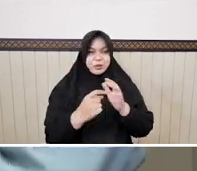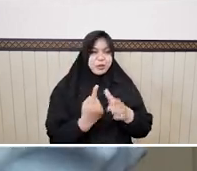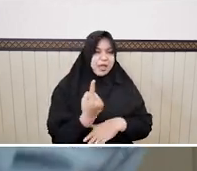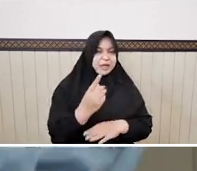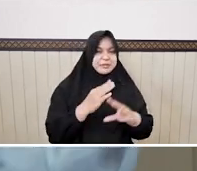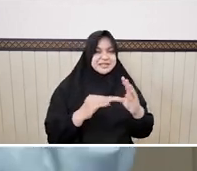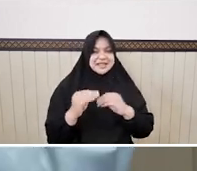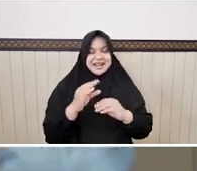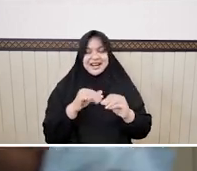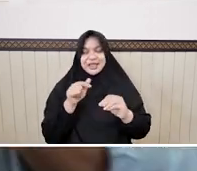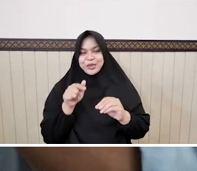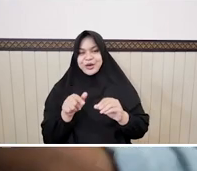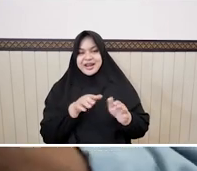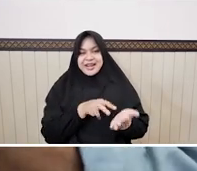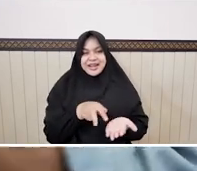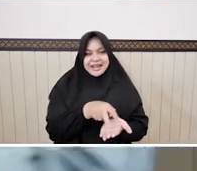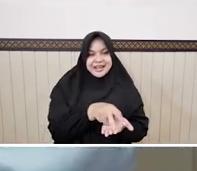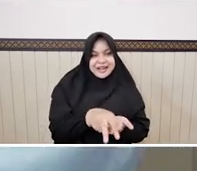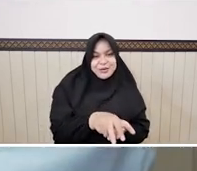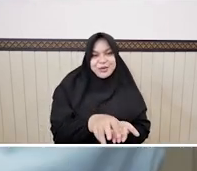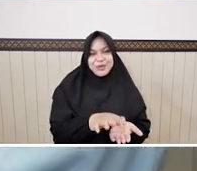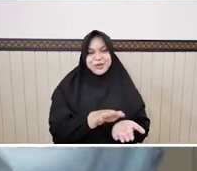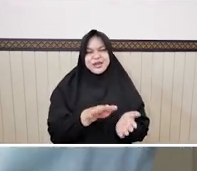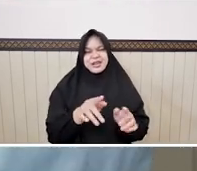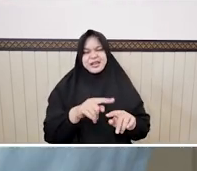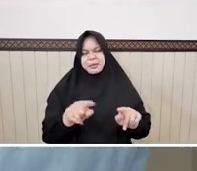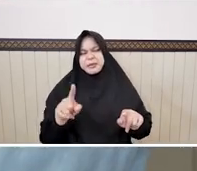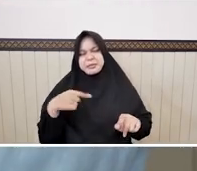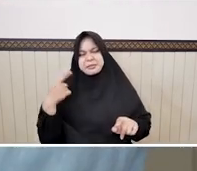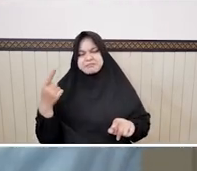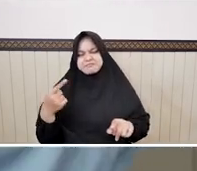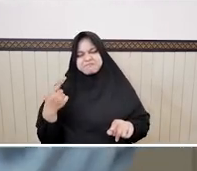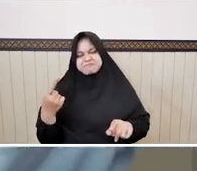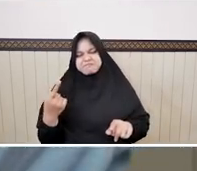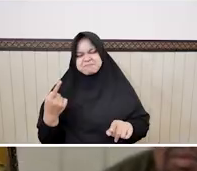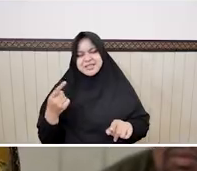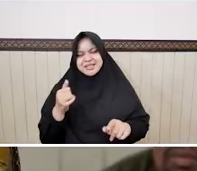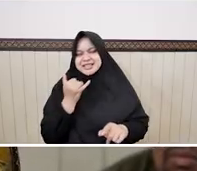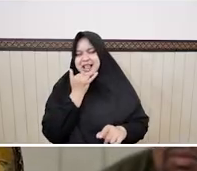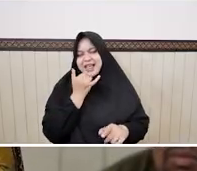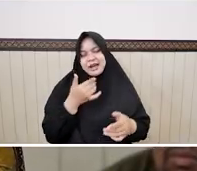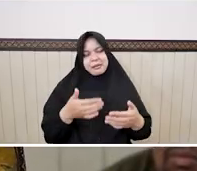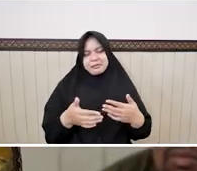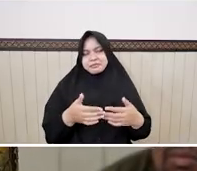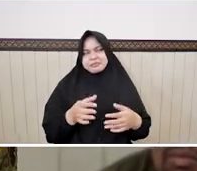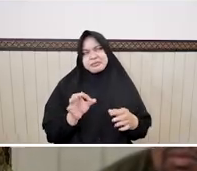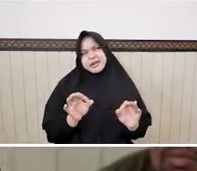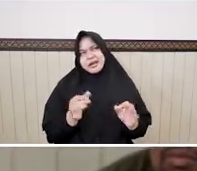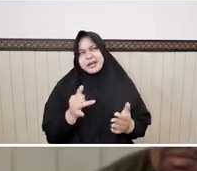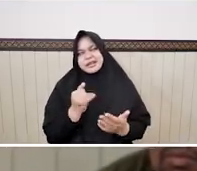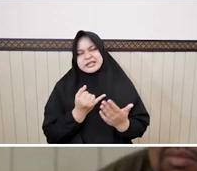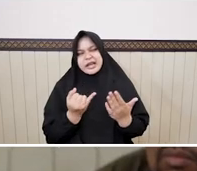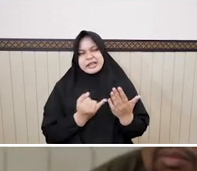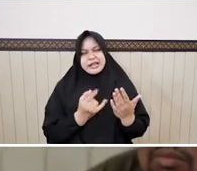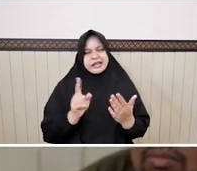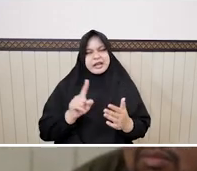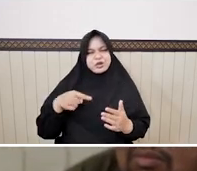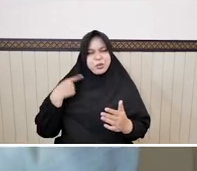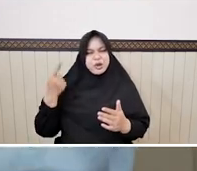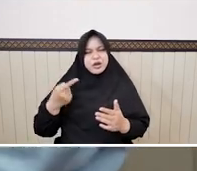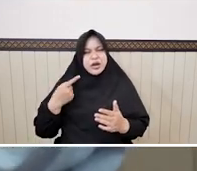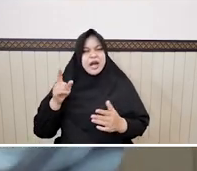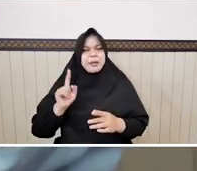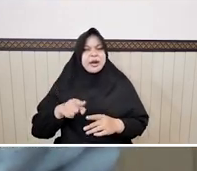mulai bicara itu ada Gading blok AD arep walaupun seringkali masih salah beratnya tidak universal dieselnya ya karena problemnya